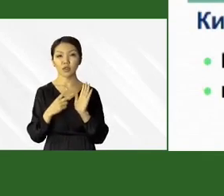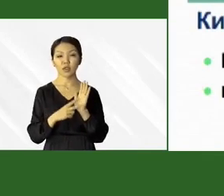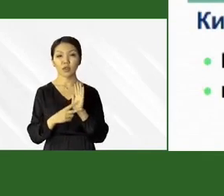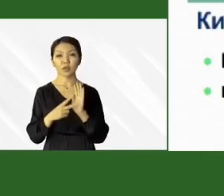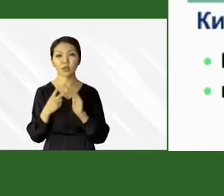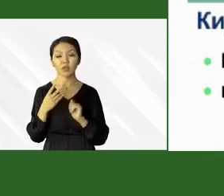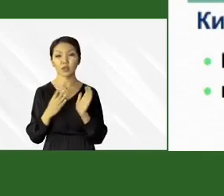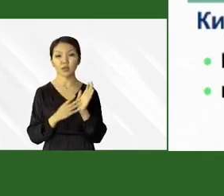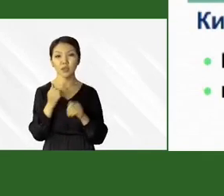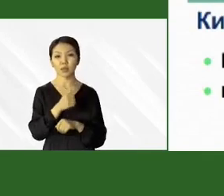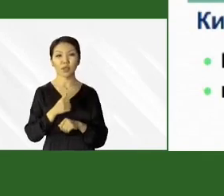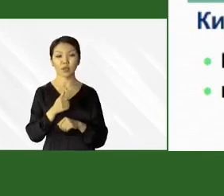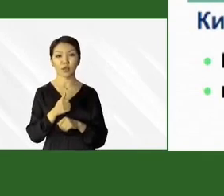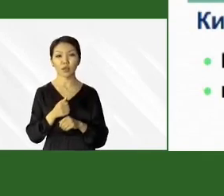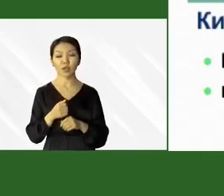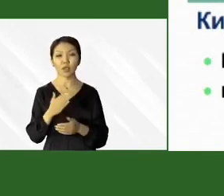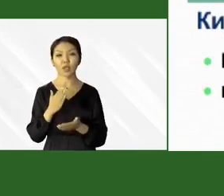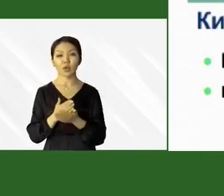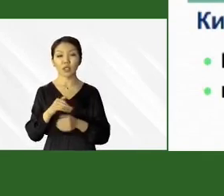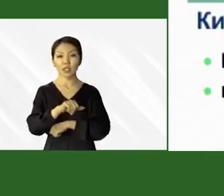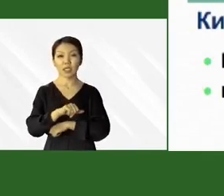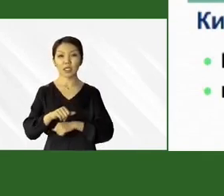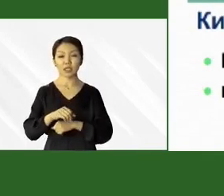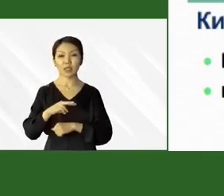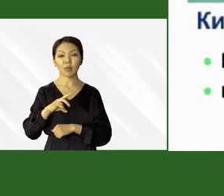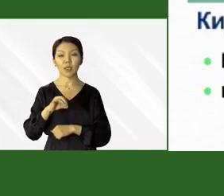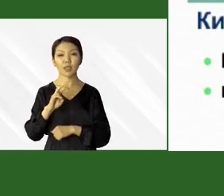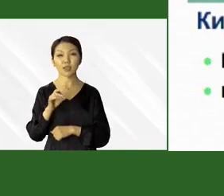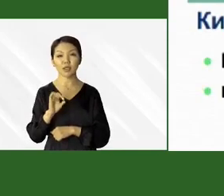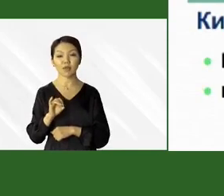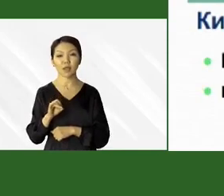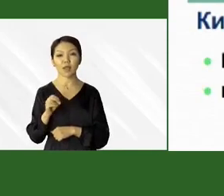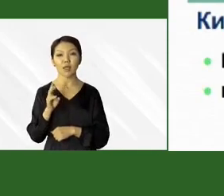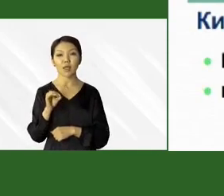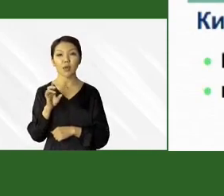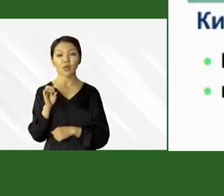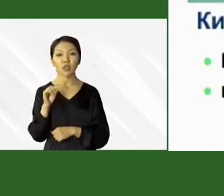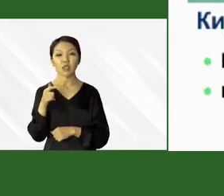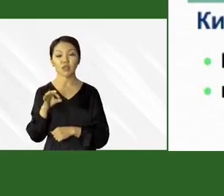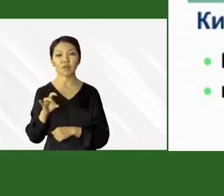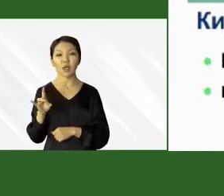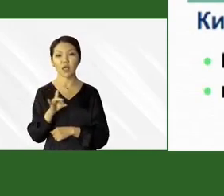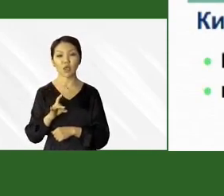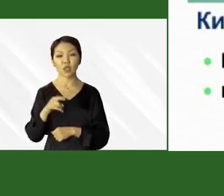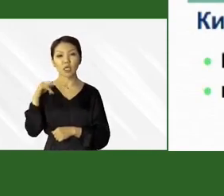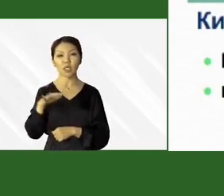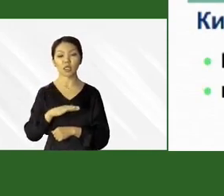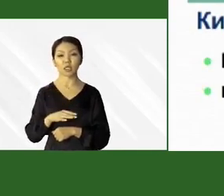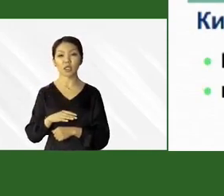оно находится на границе Манасского и Карабуринского районов. Кыргызстан использует